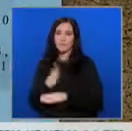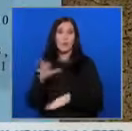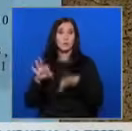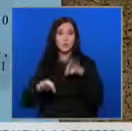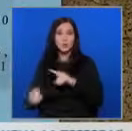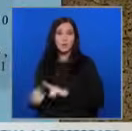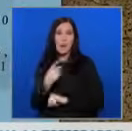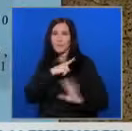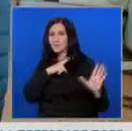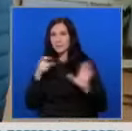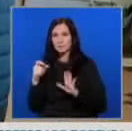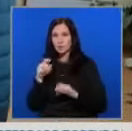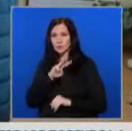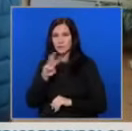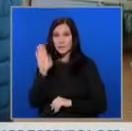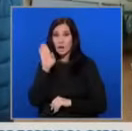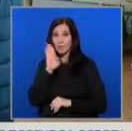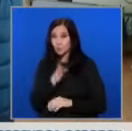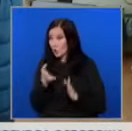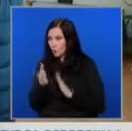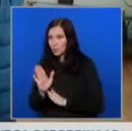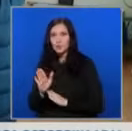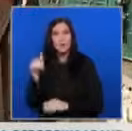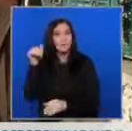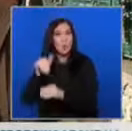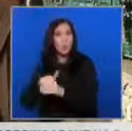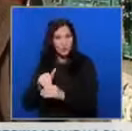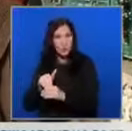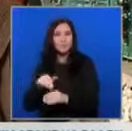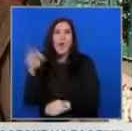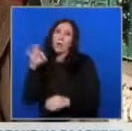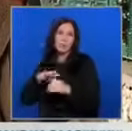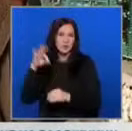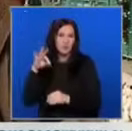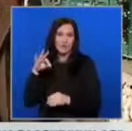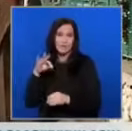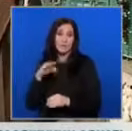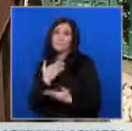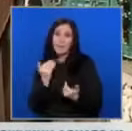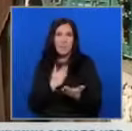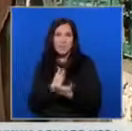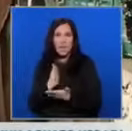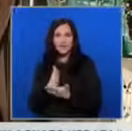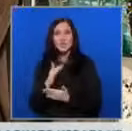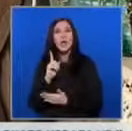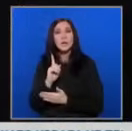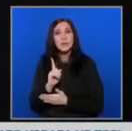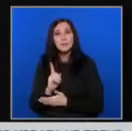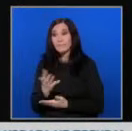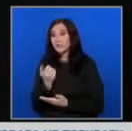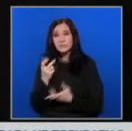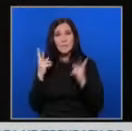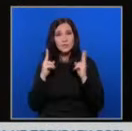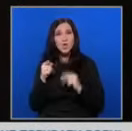глас, 1733 души, отидоха до урните. Гласувахме. Да. Няма начин. Трябва да вземем